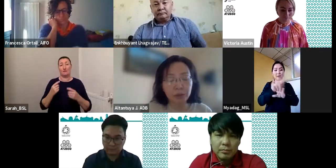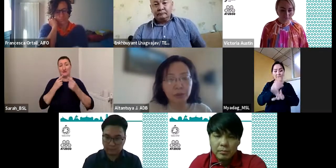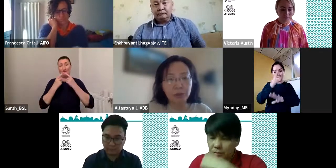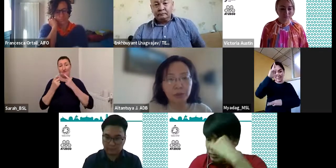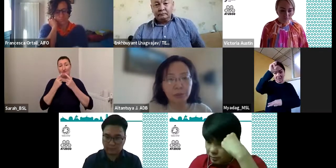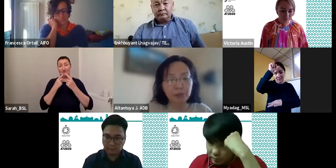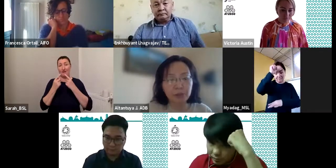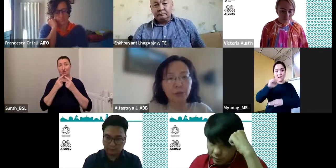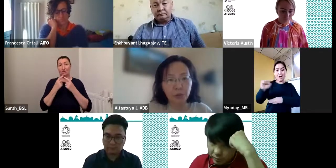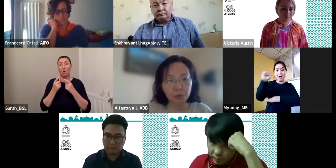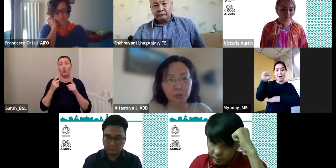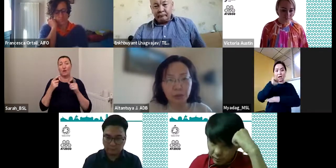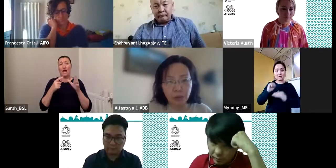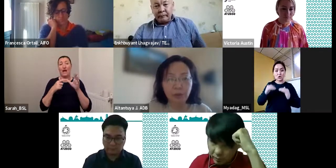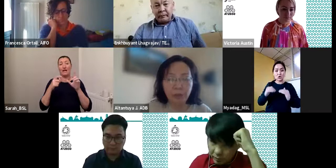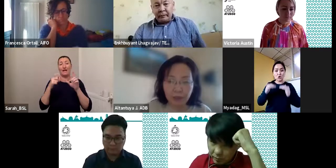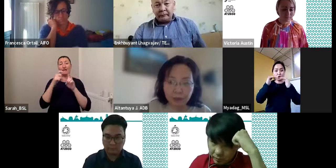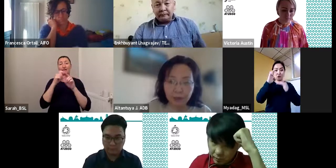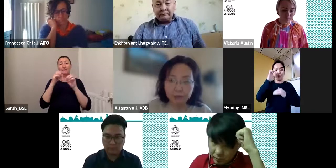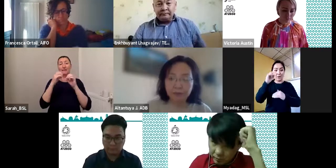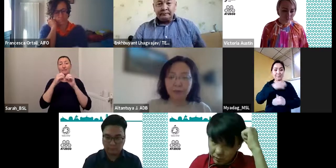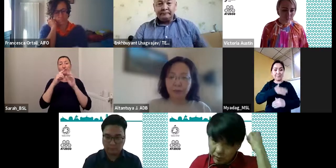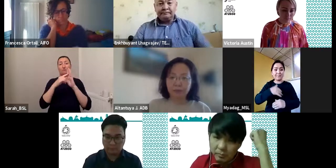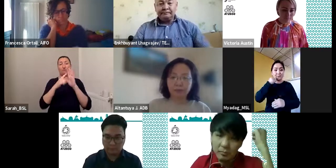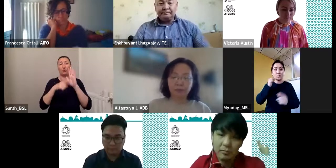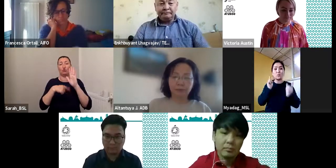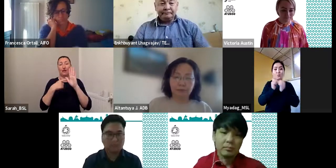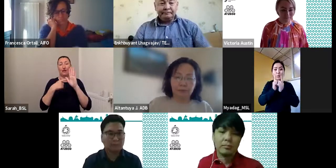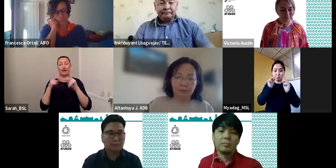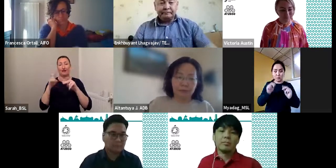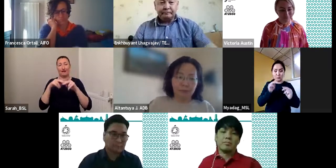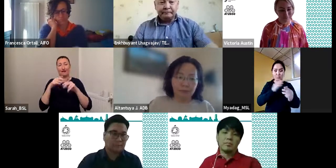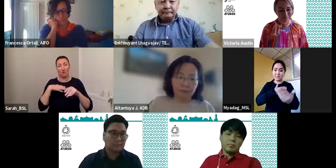миний биетэй бол бас уулзаж болно. Баярлалаа.